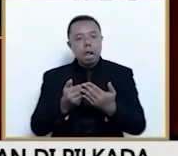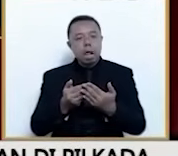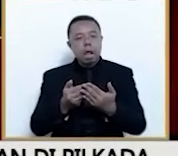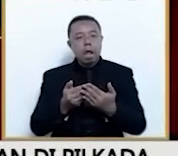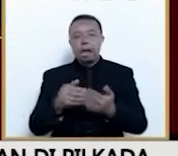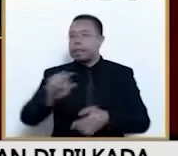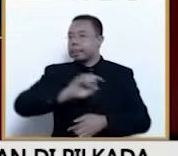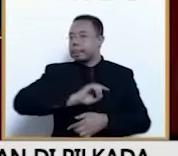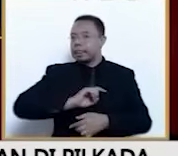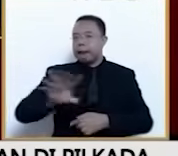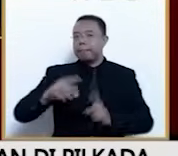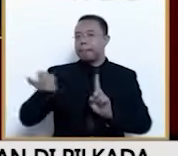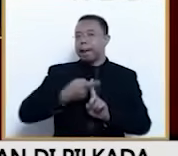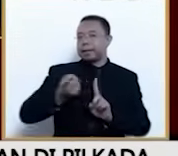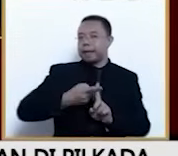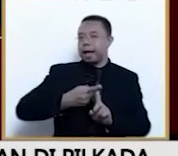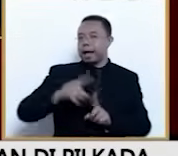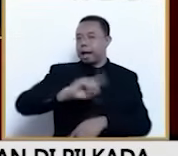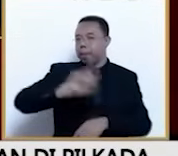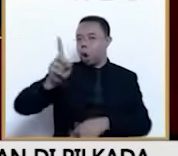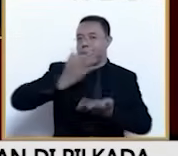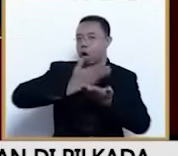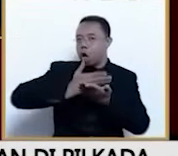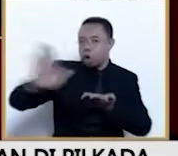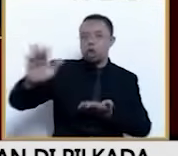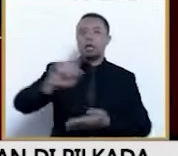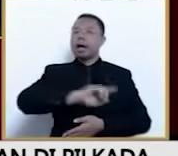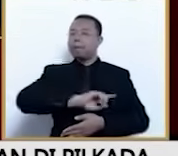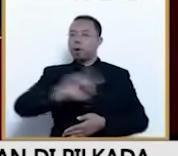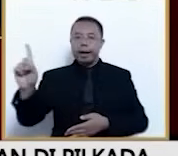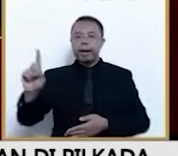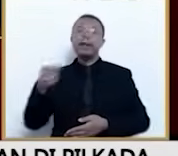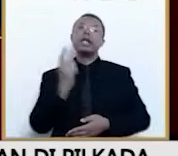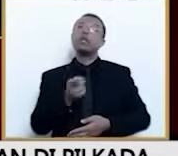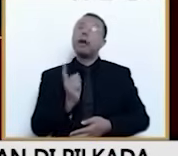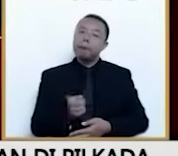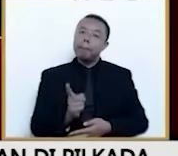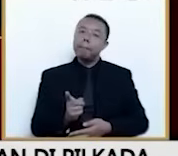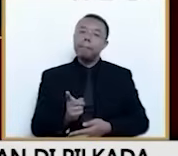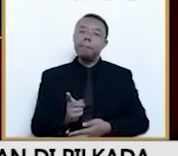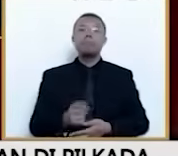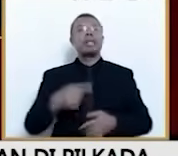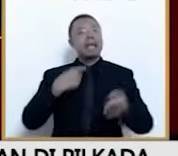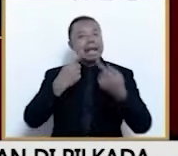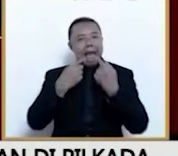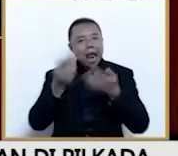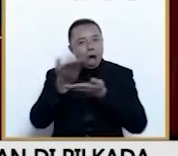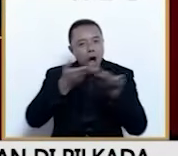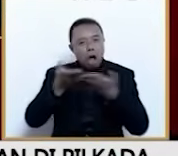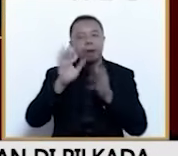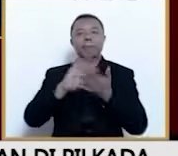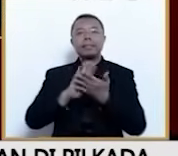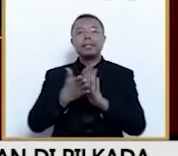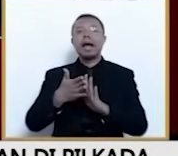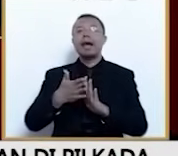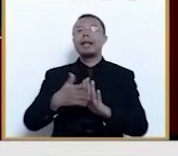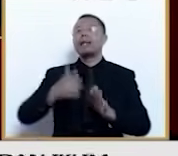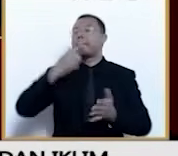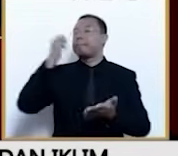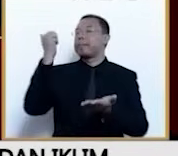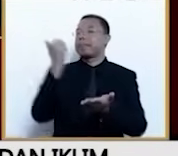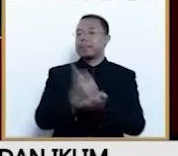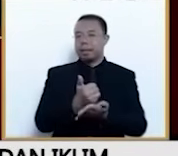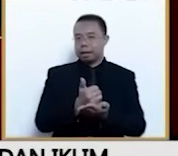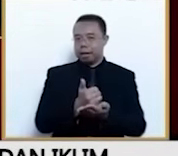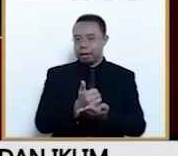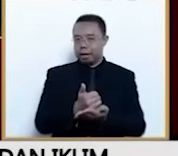tanpa paksaan, tanpa penggusuran. Maka dari itu dialog ini menjadi suatu hal yang sangat